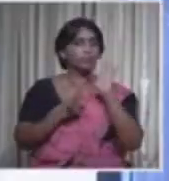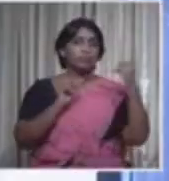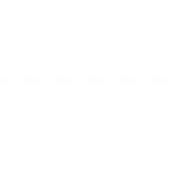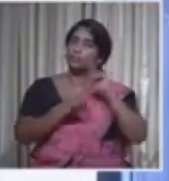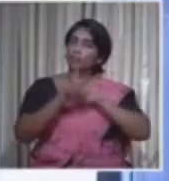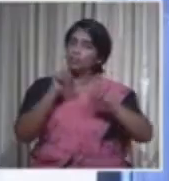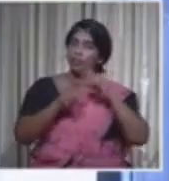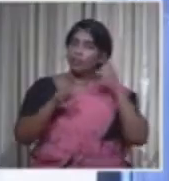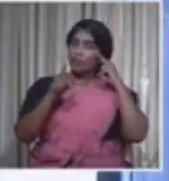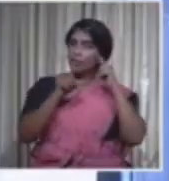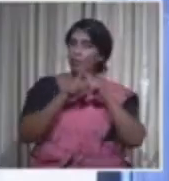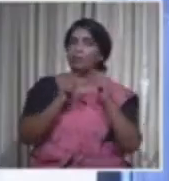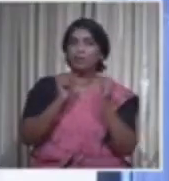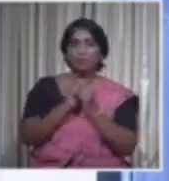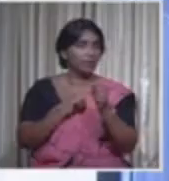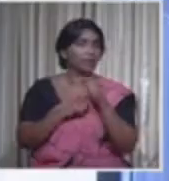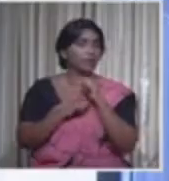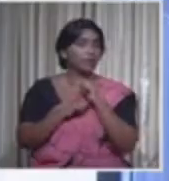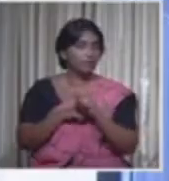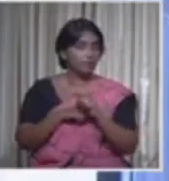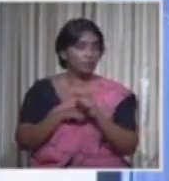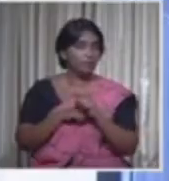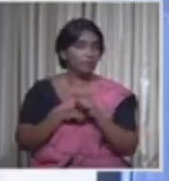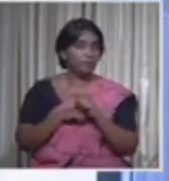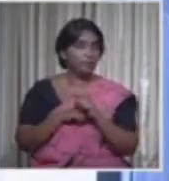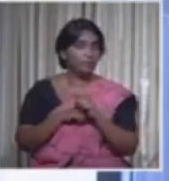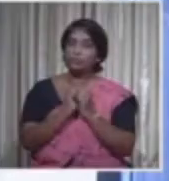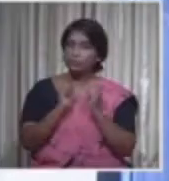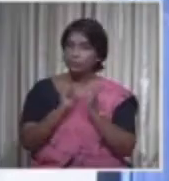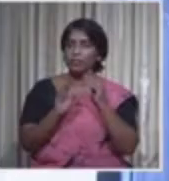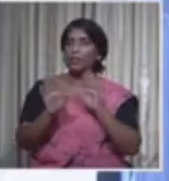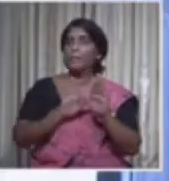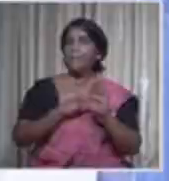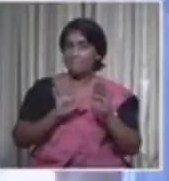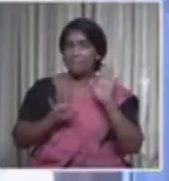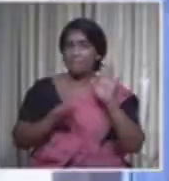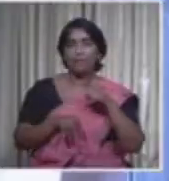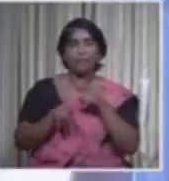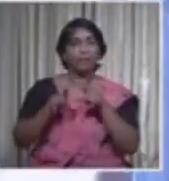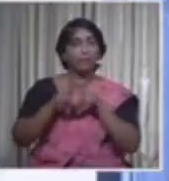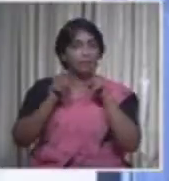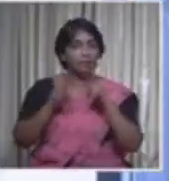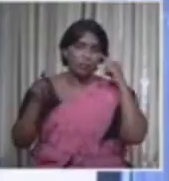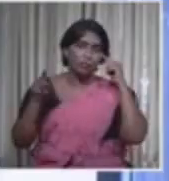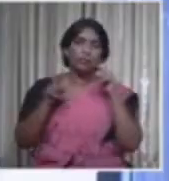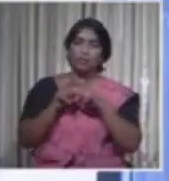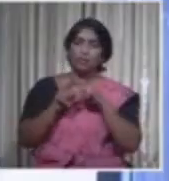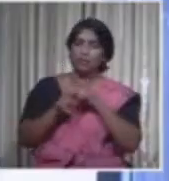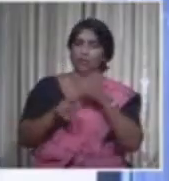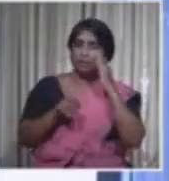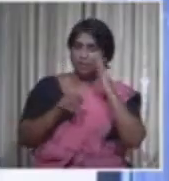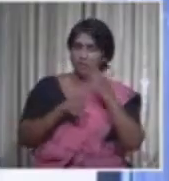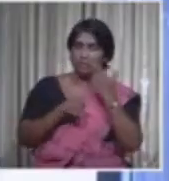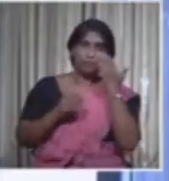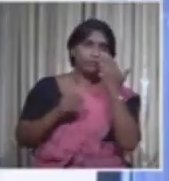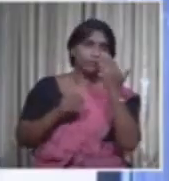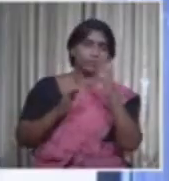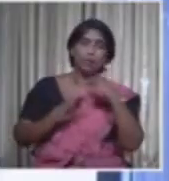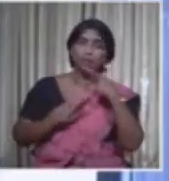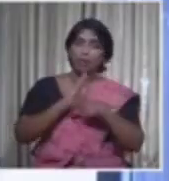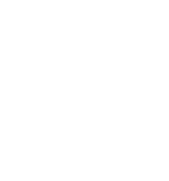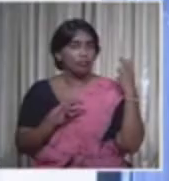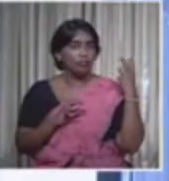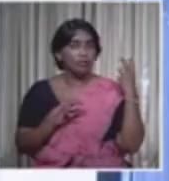விடயத்தை இப்பொழுது அந்த சேலனின் அதிகாரங்கள் முழுமையாக குறைக்கப்பட்டுள்ளது. இது ஒரு சாமானியமாக இந்த நாட்டின் முஸ்லிம் பிரதிநிதிகள்